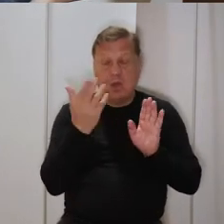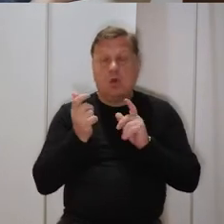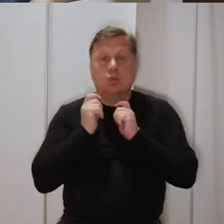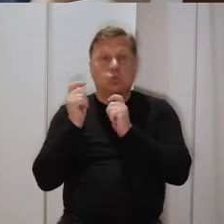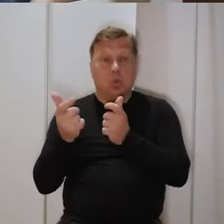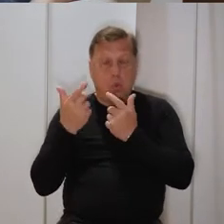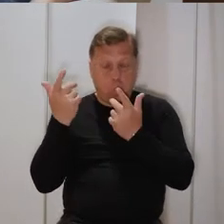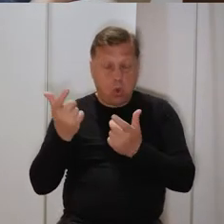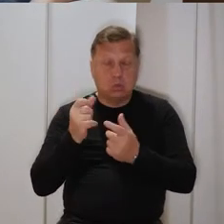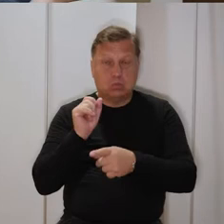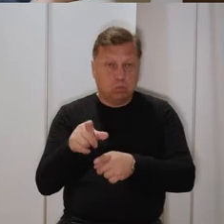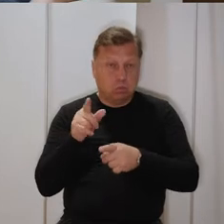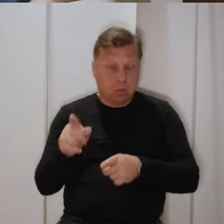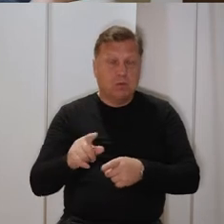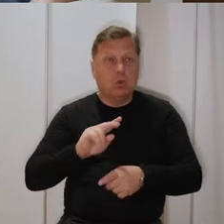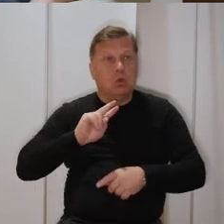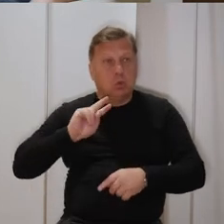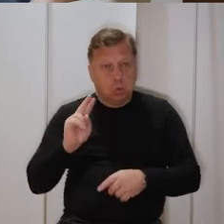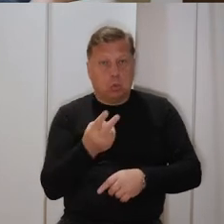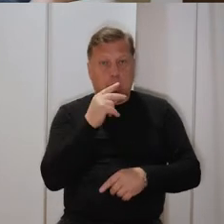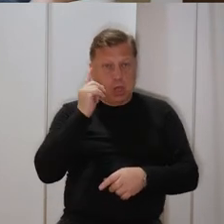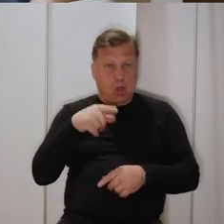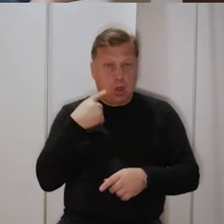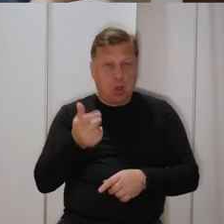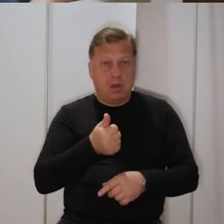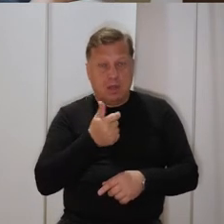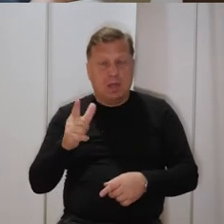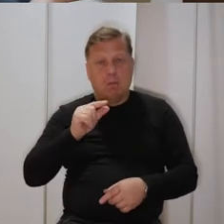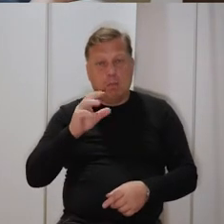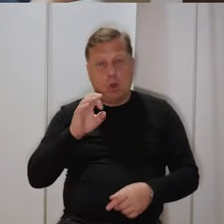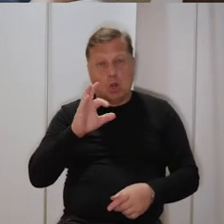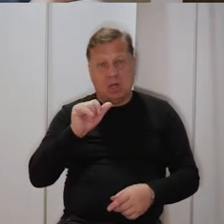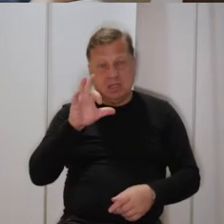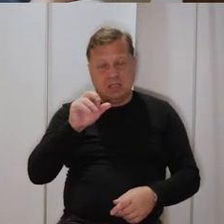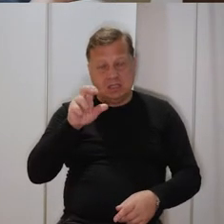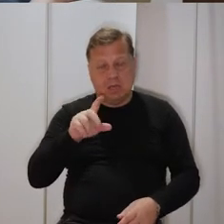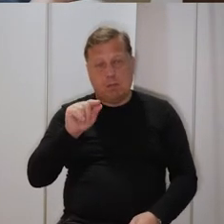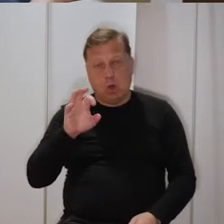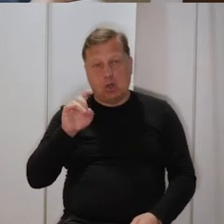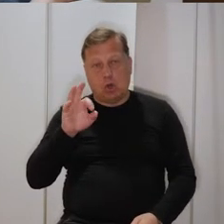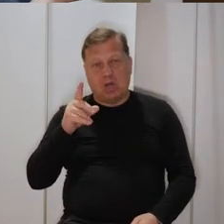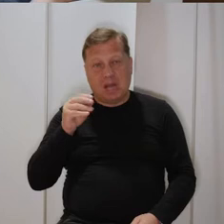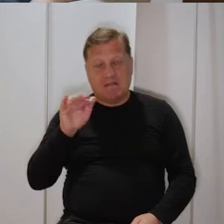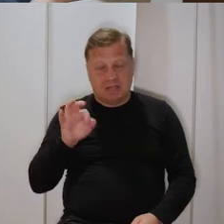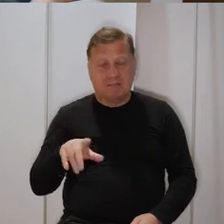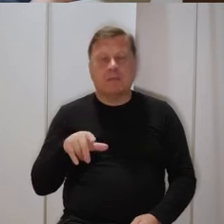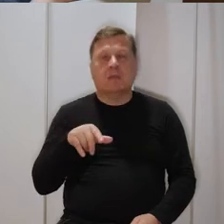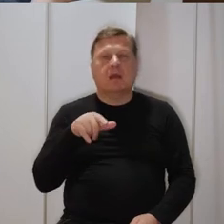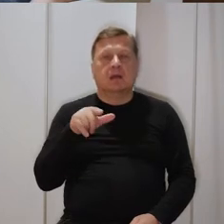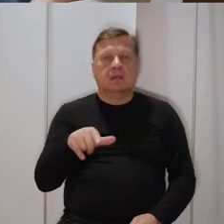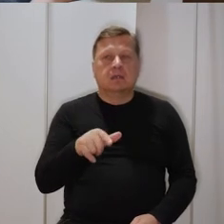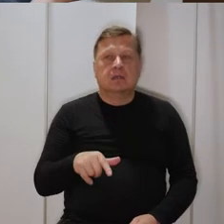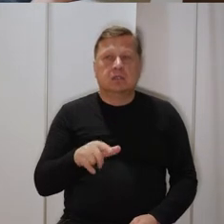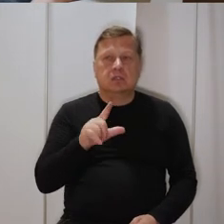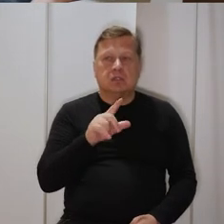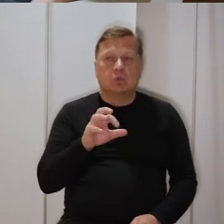ogłoszenie o drugim komiksie z serii Polish Pornographics, to były Słowiańskie Żądze, które